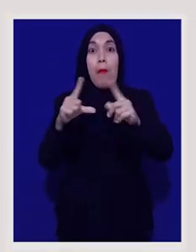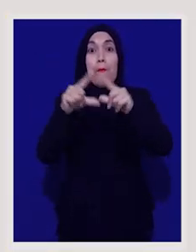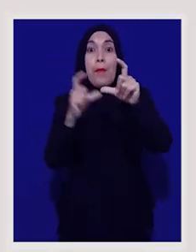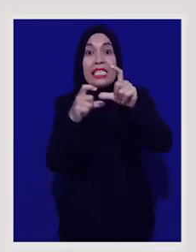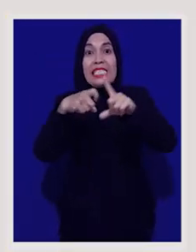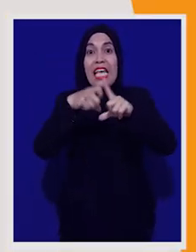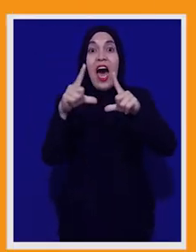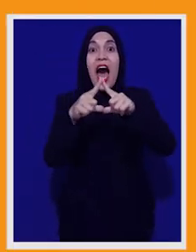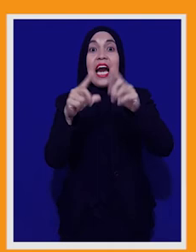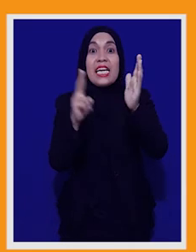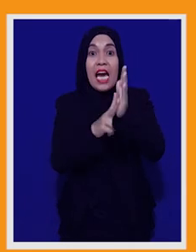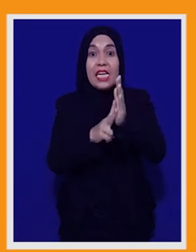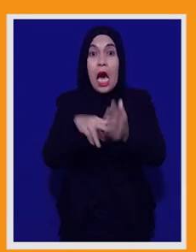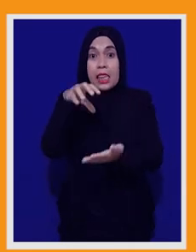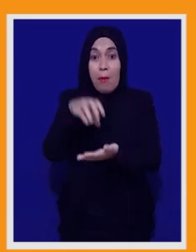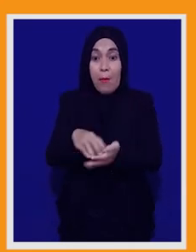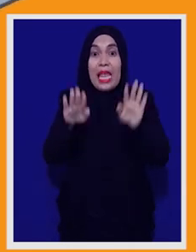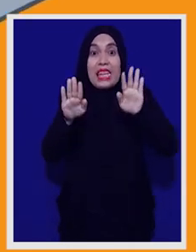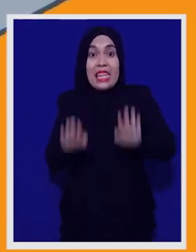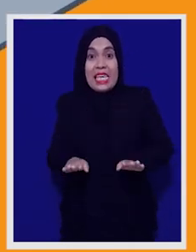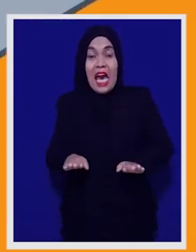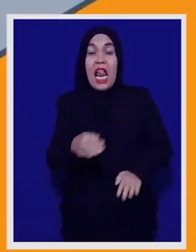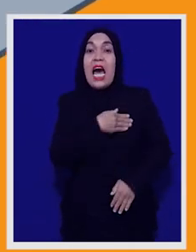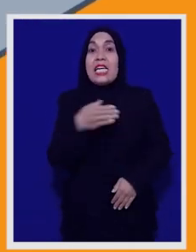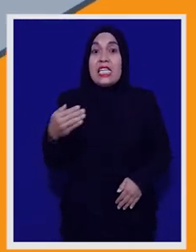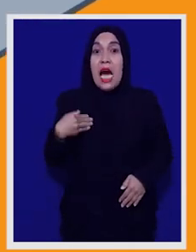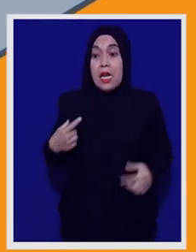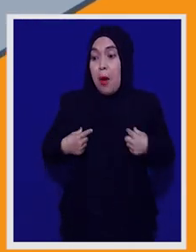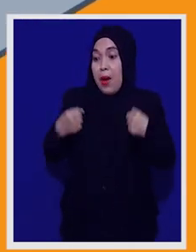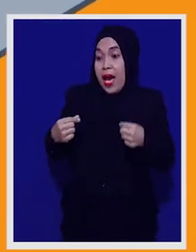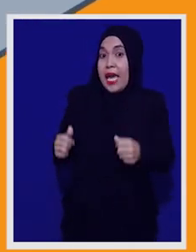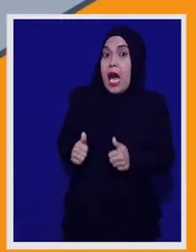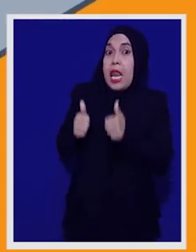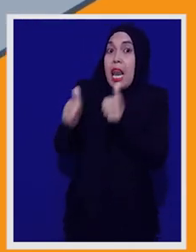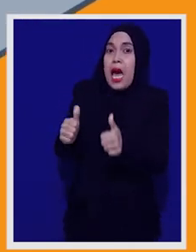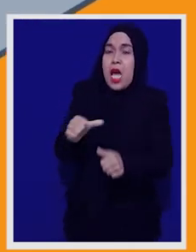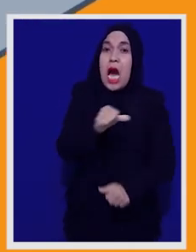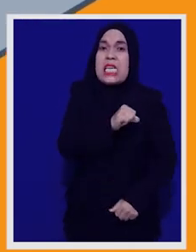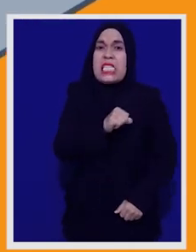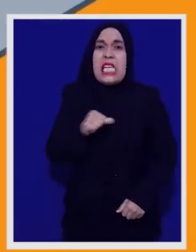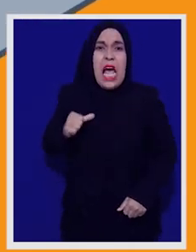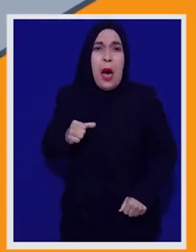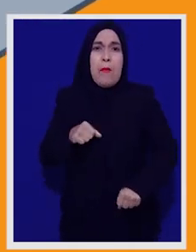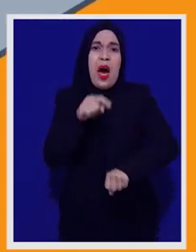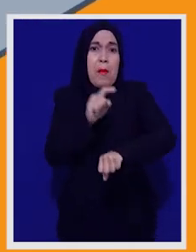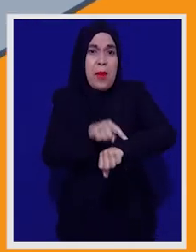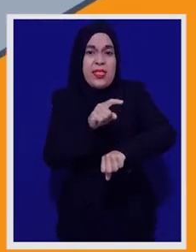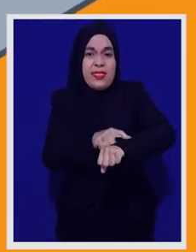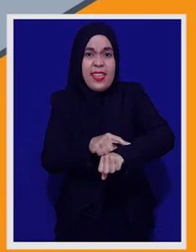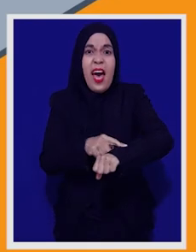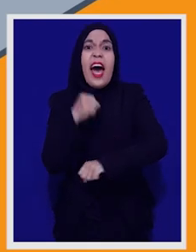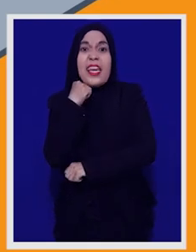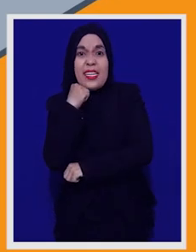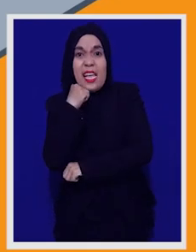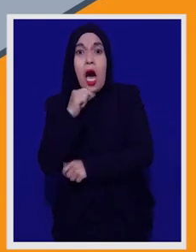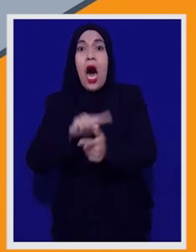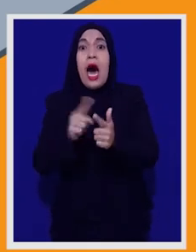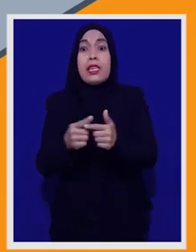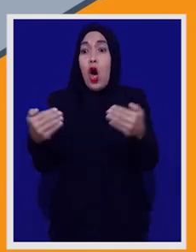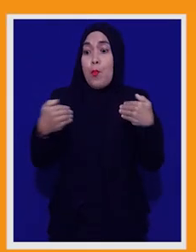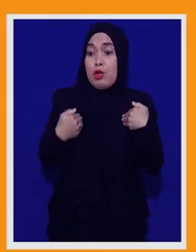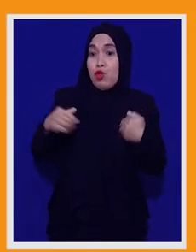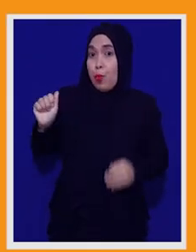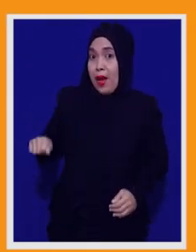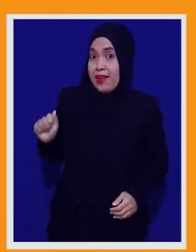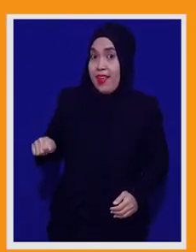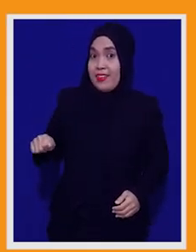3. Maskan atau tempat tinggal dan kiswah atau pakaian yang layak selama menjalani masa iddah atau menurut putusan